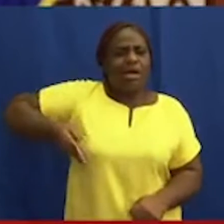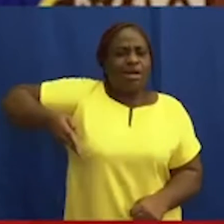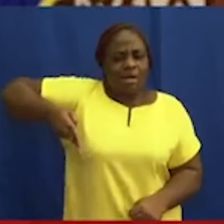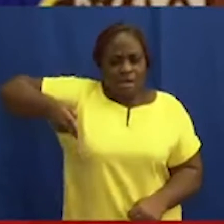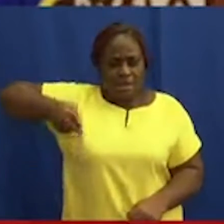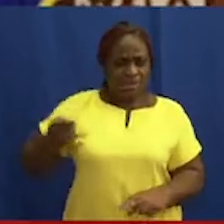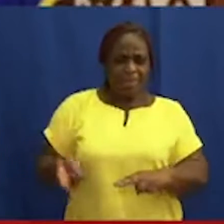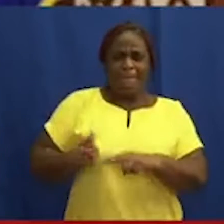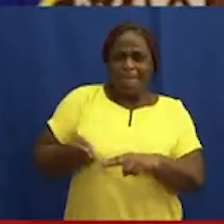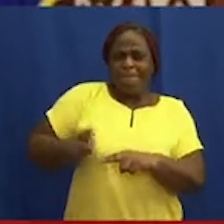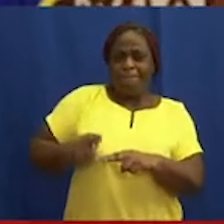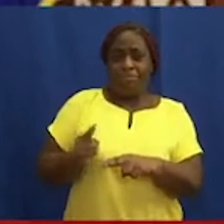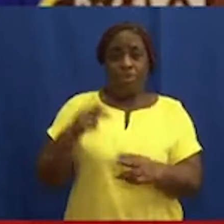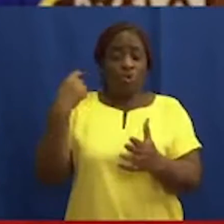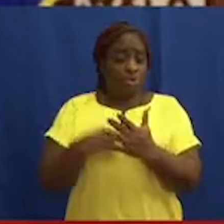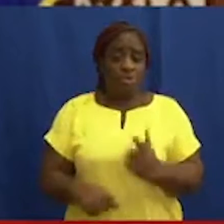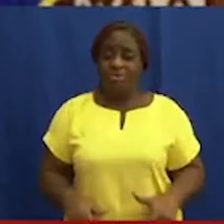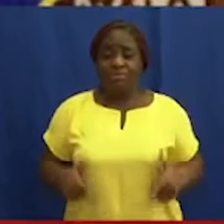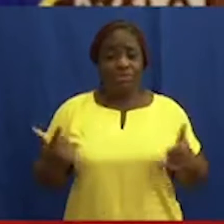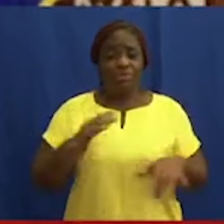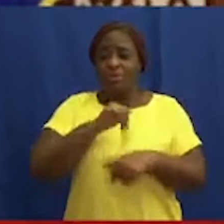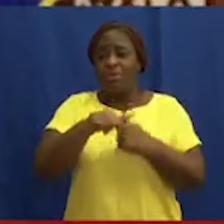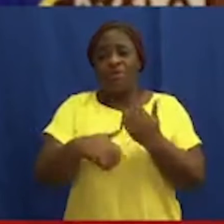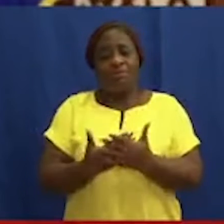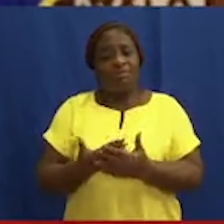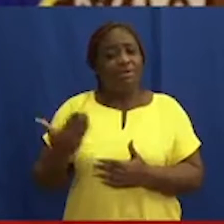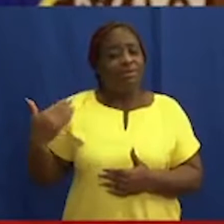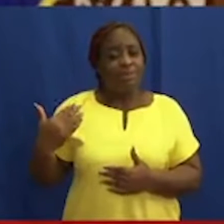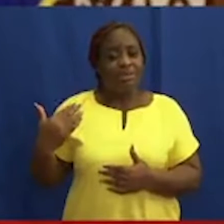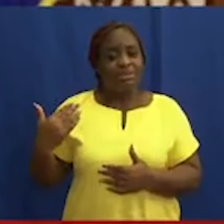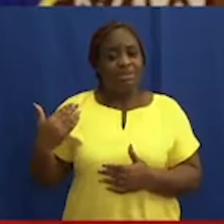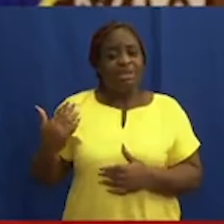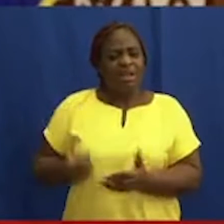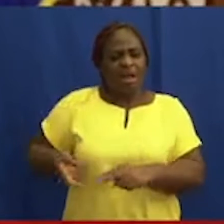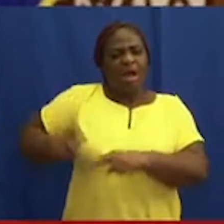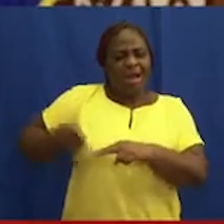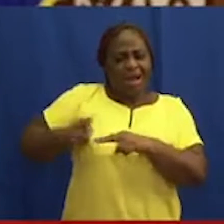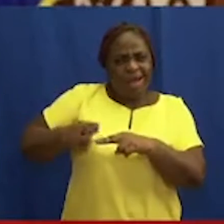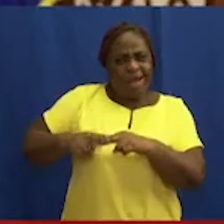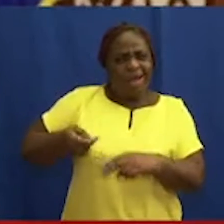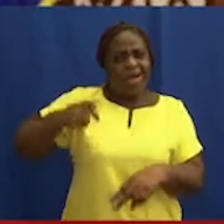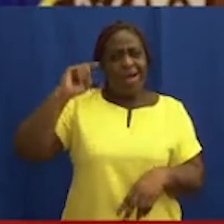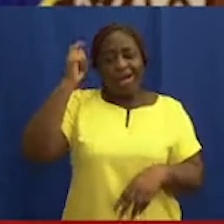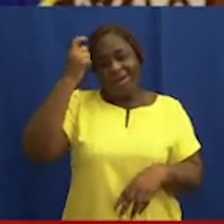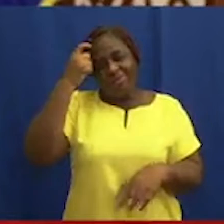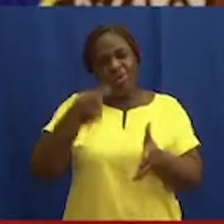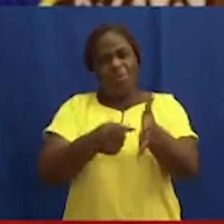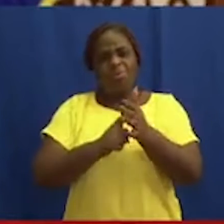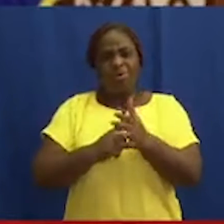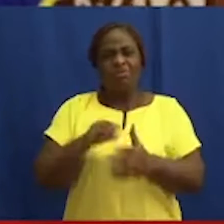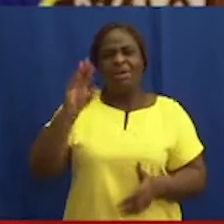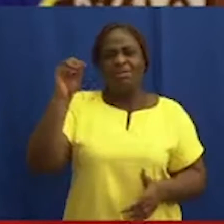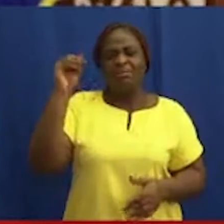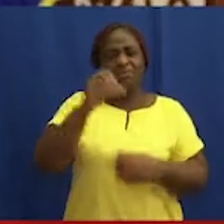Senegal sau 11, na Cote d'Ivoire ya linka sau 7. Gaskiya bai cancanta domin ana samun layin